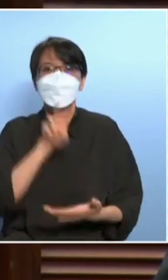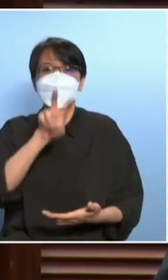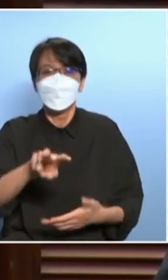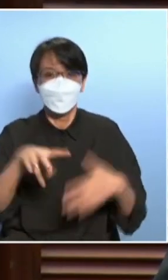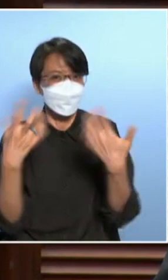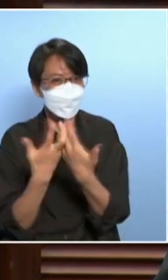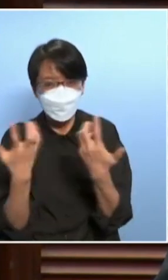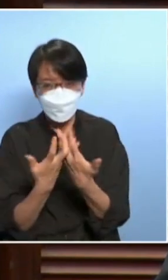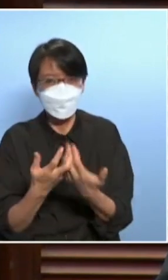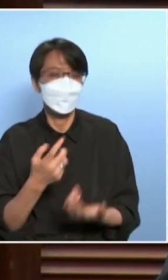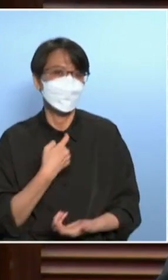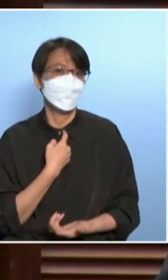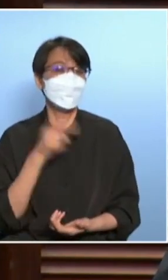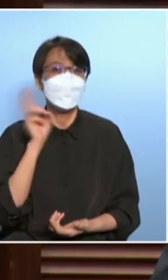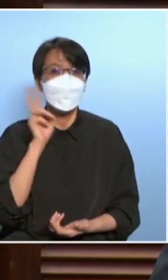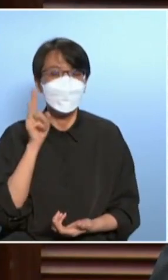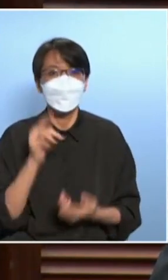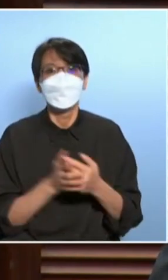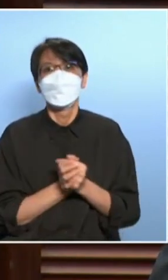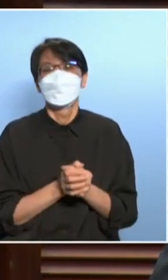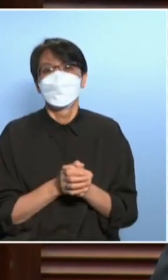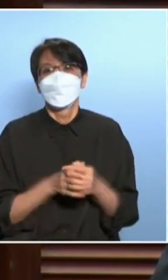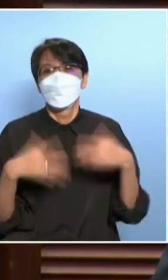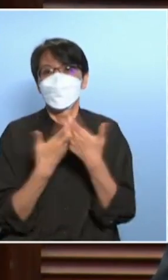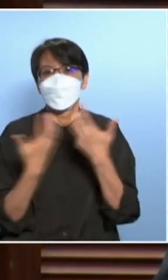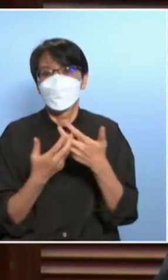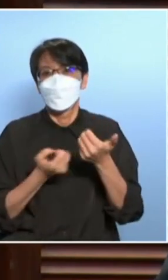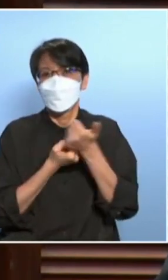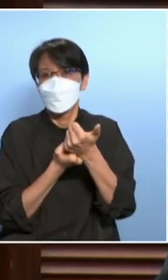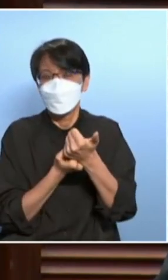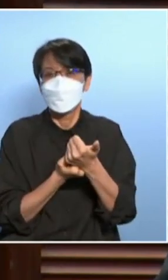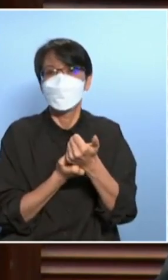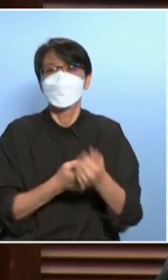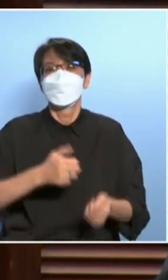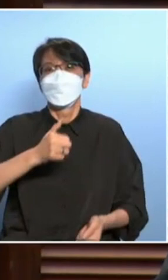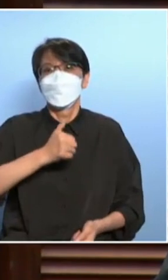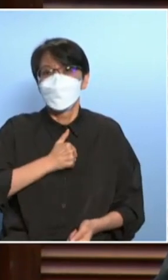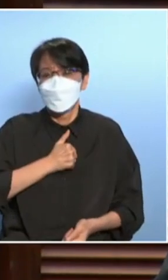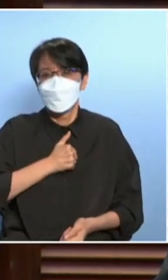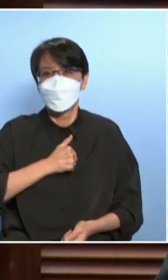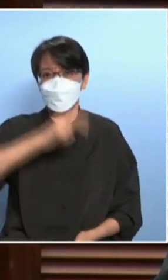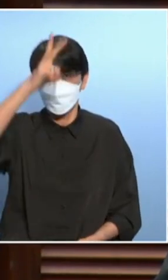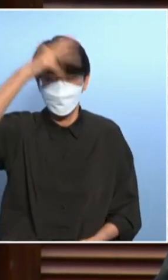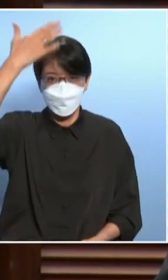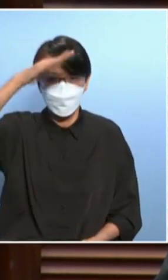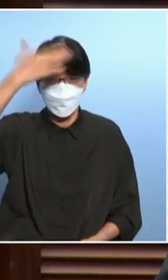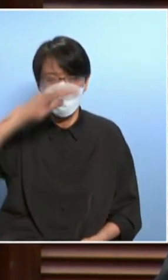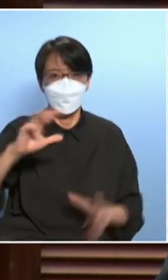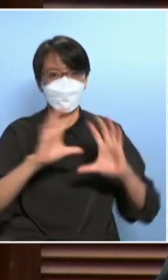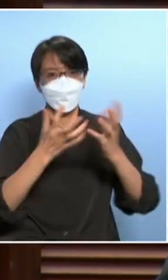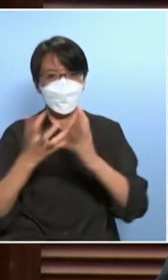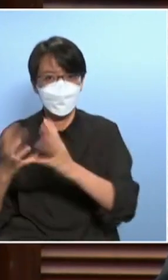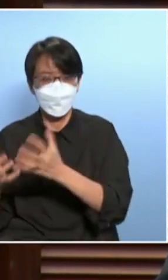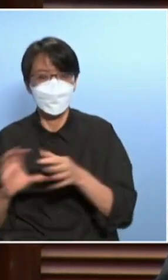據，而咧一旦我哋有足夠嘅數據支持咧，政府係會絕對明白香港咧各行各業